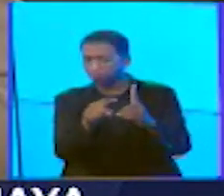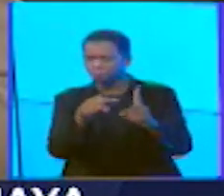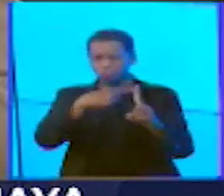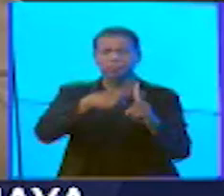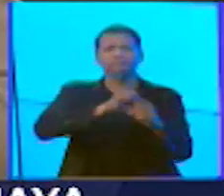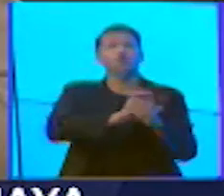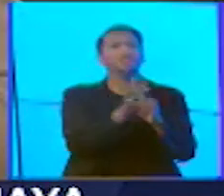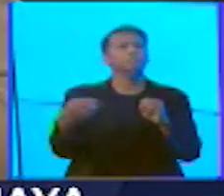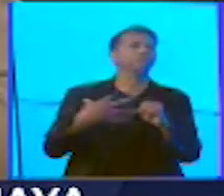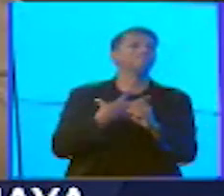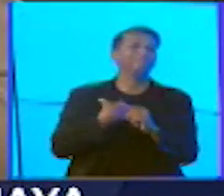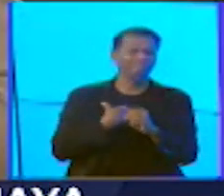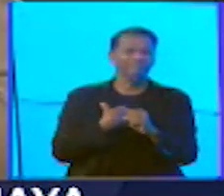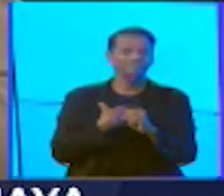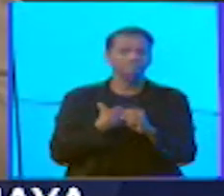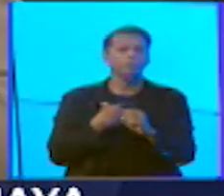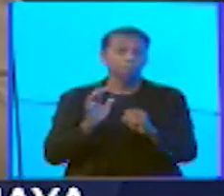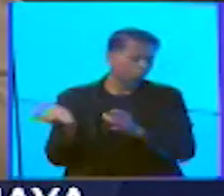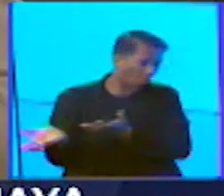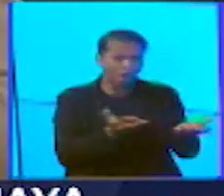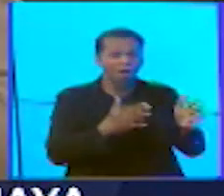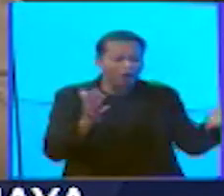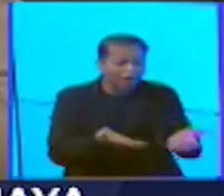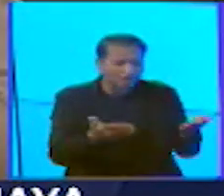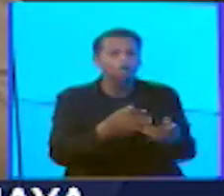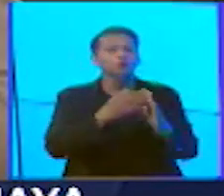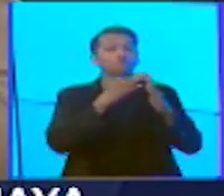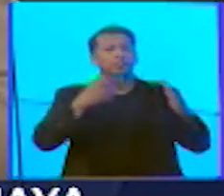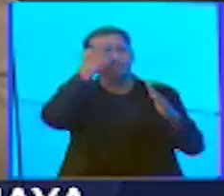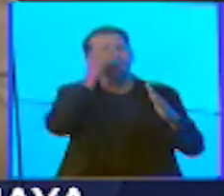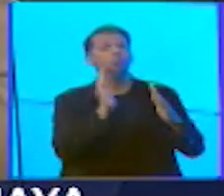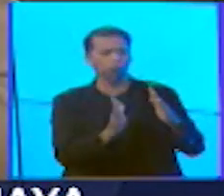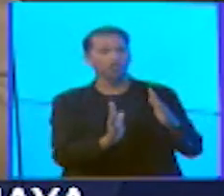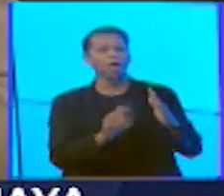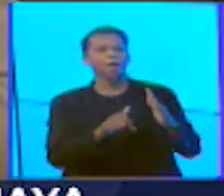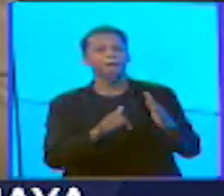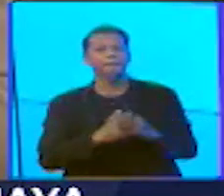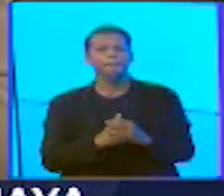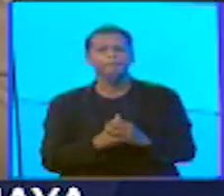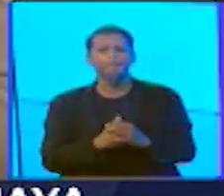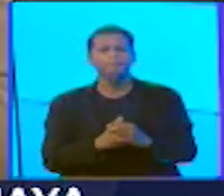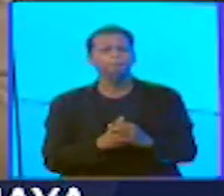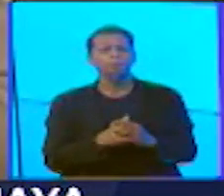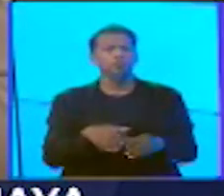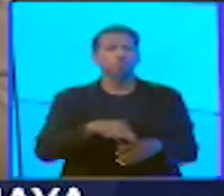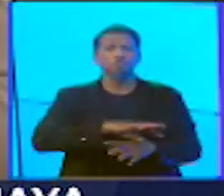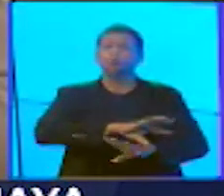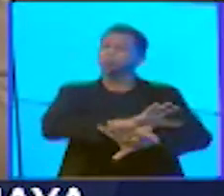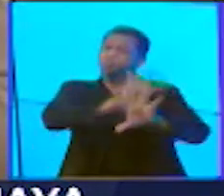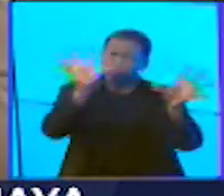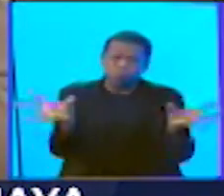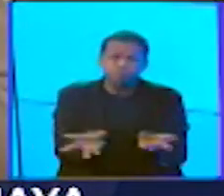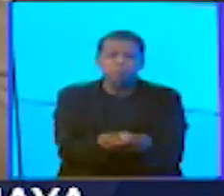yang sudah kita rawat jadi kesemuanya nantinya kita kita serahkan kepada mangan karena memang di sana memang khusus untuk